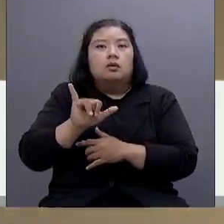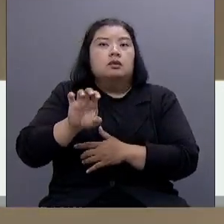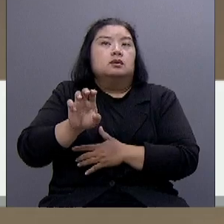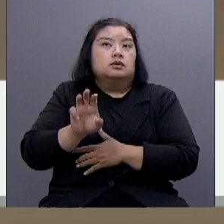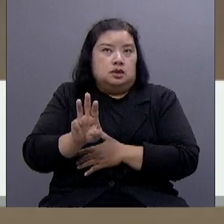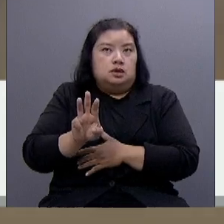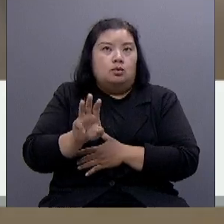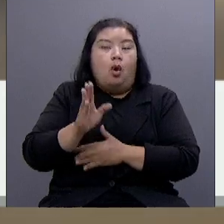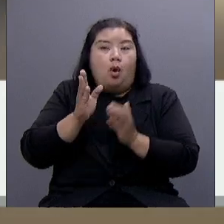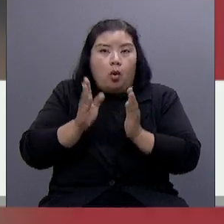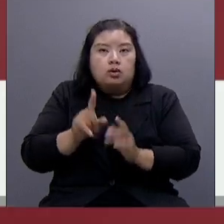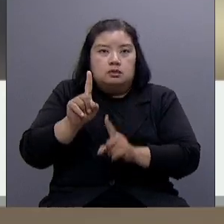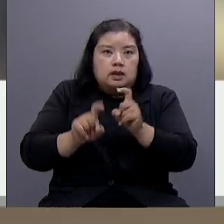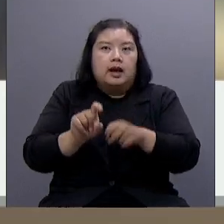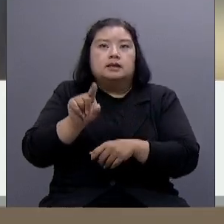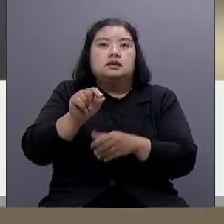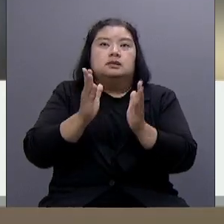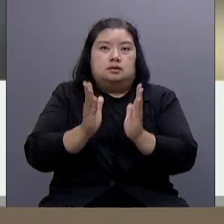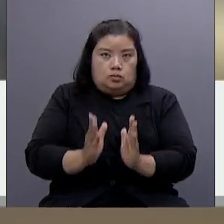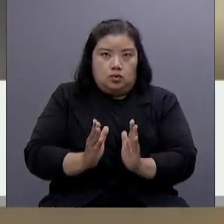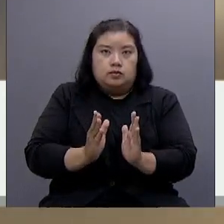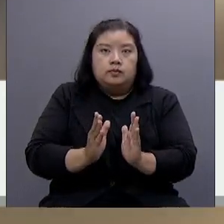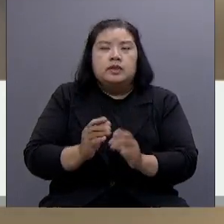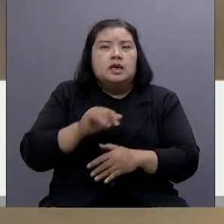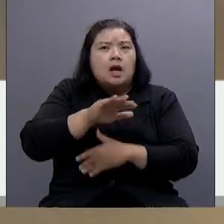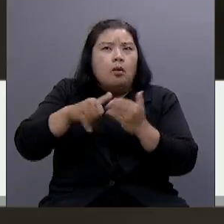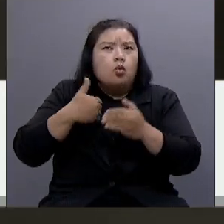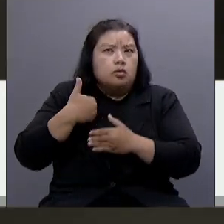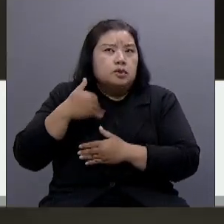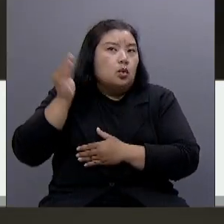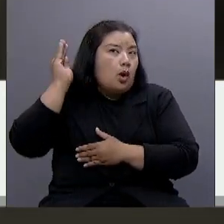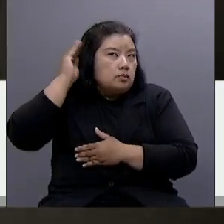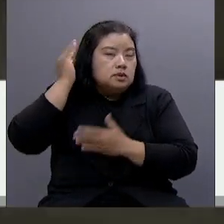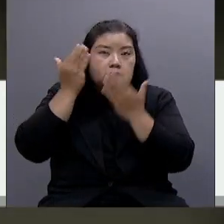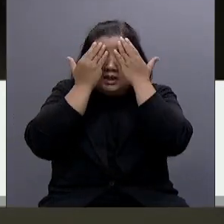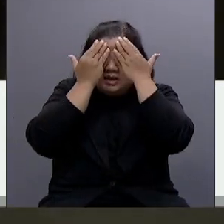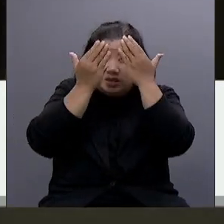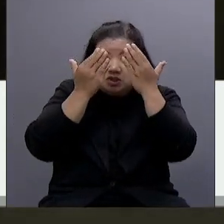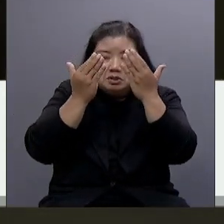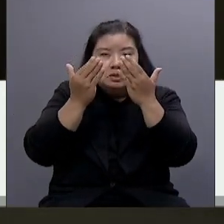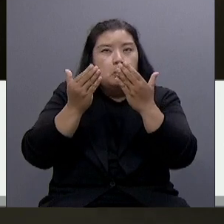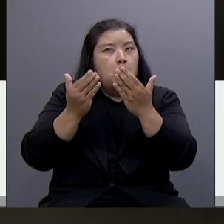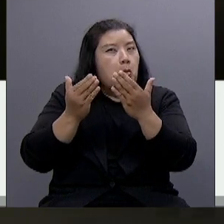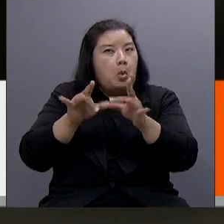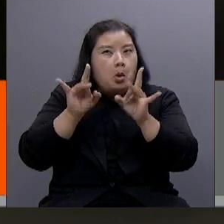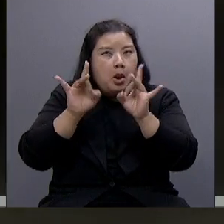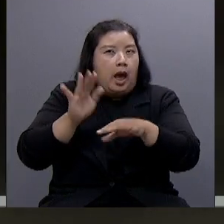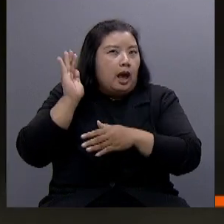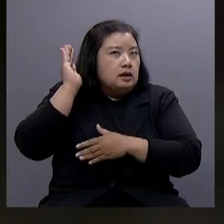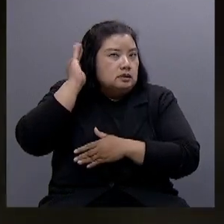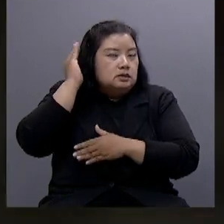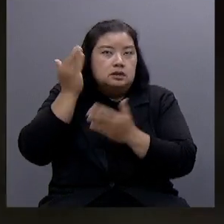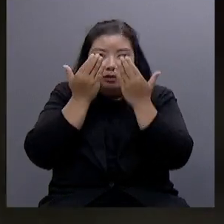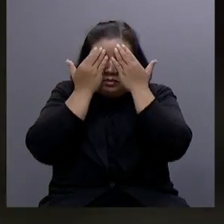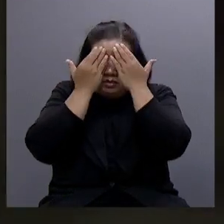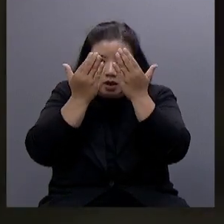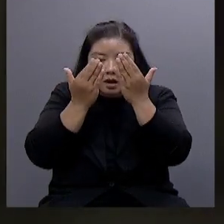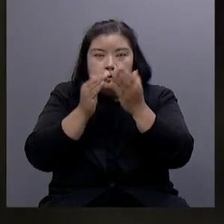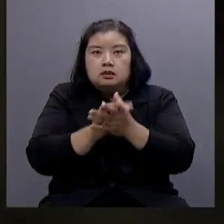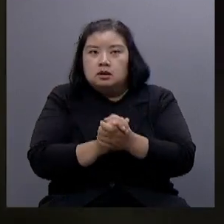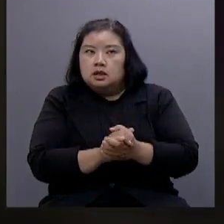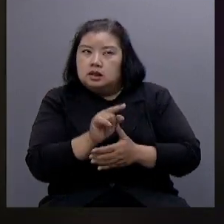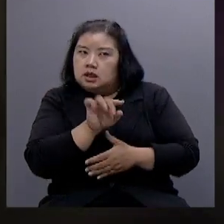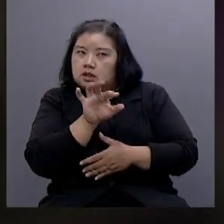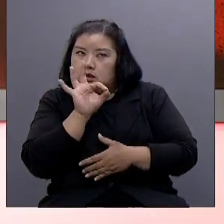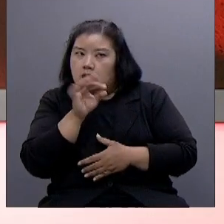ษฐานเบื้องต้นคาดว่าผู้ก่อเหตุน่าจะเป็นกลุ่มมุสลิมที่มีแนวคิดสุดโต่งนะคะเมื่อพิจารณาจากเป้าหมายที่ถูกโจมตี